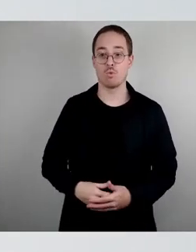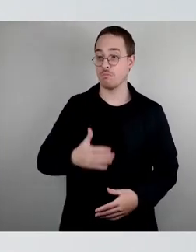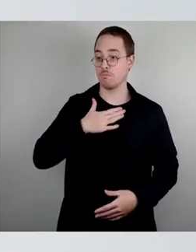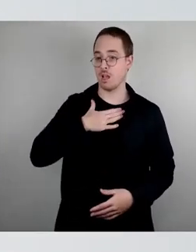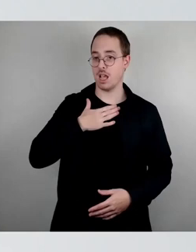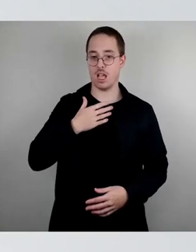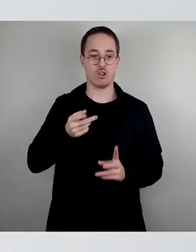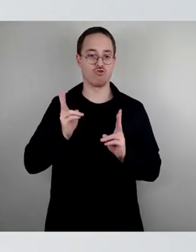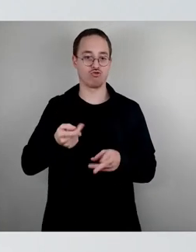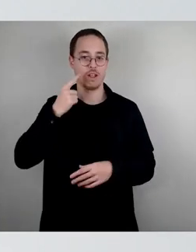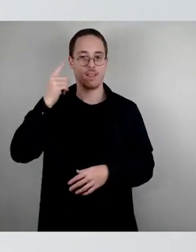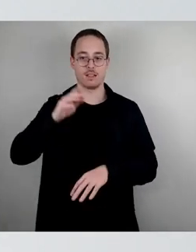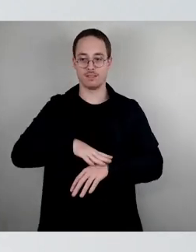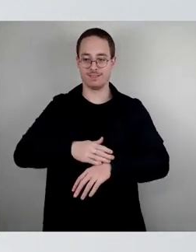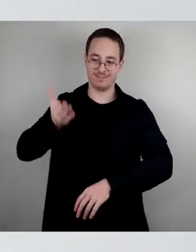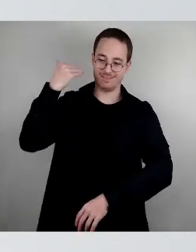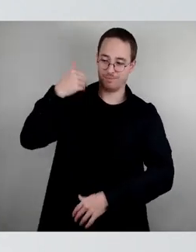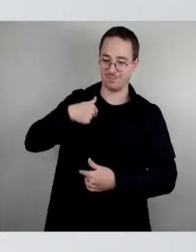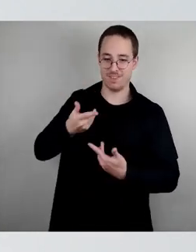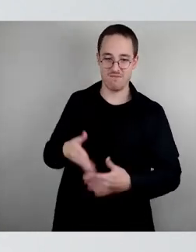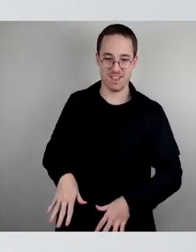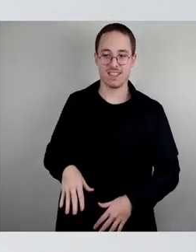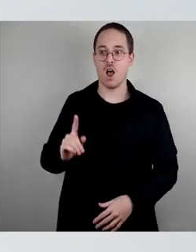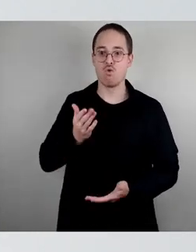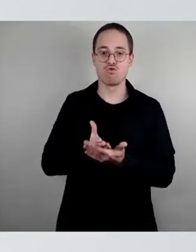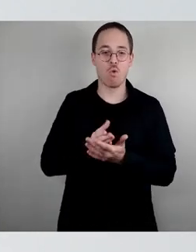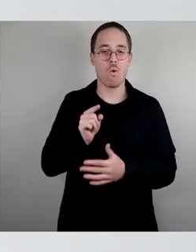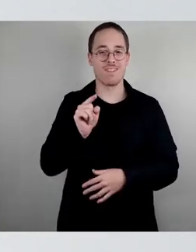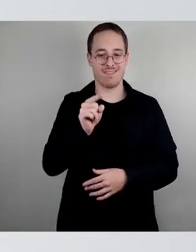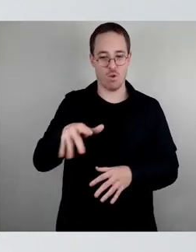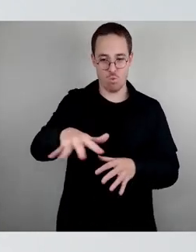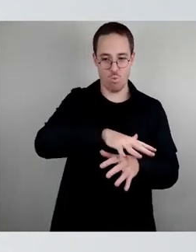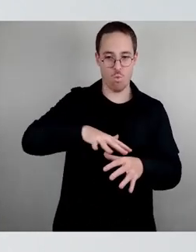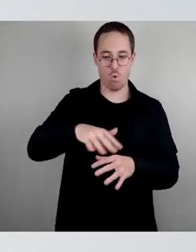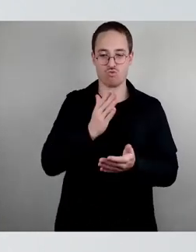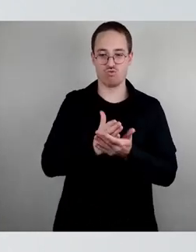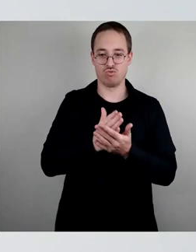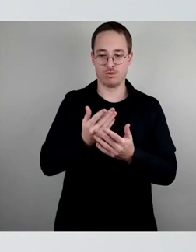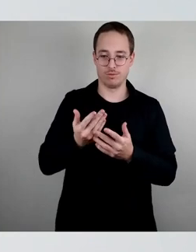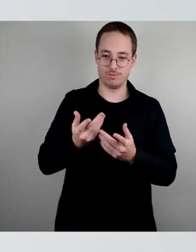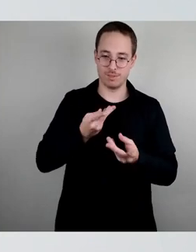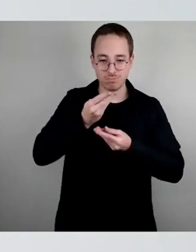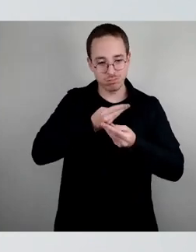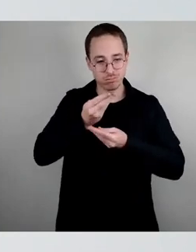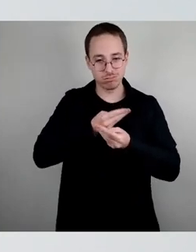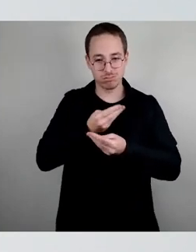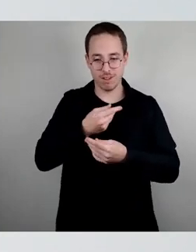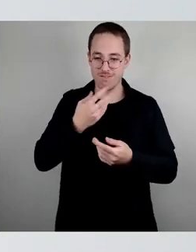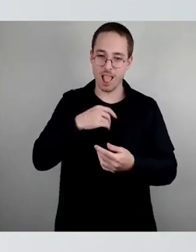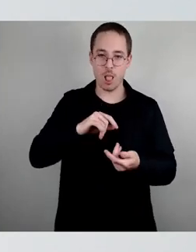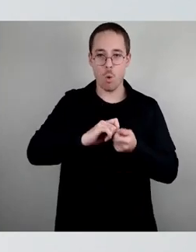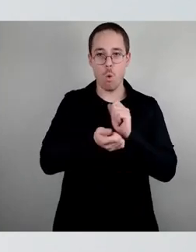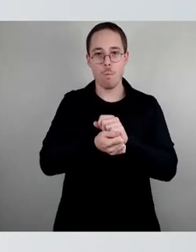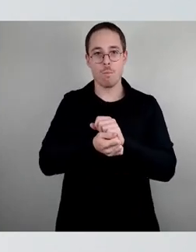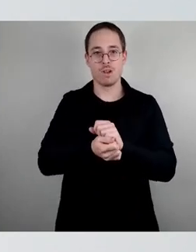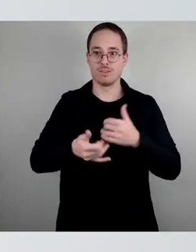über die Umgestaltung des Ullersdorfer Platzes und die Verkehrsanlage gesprochen, und jetzt sind wir so weit wie nie und sollten deshalb hier heute die